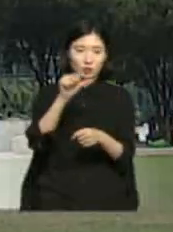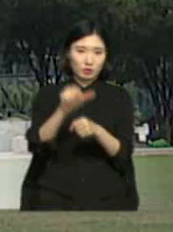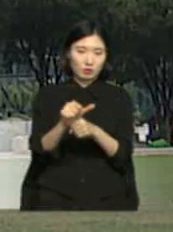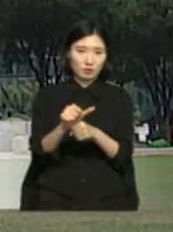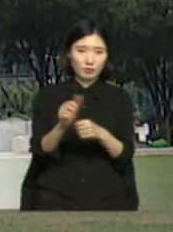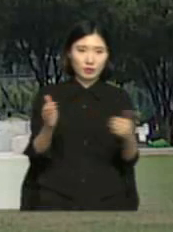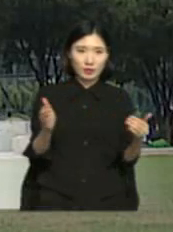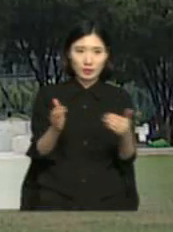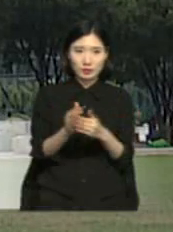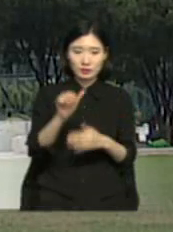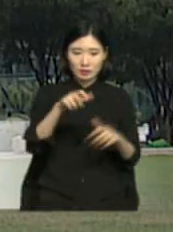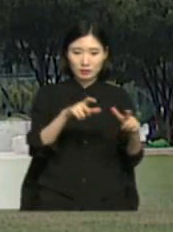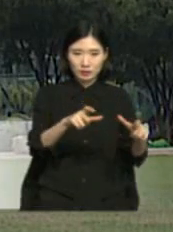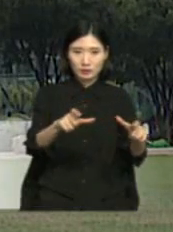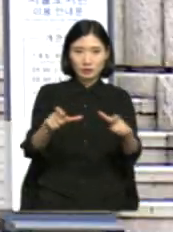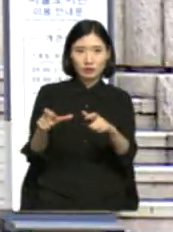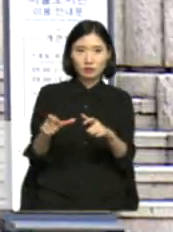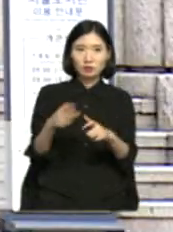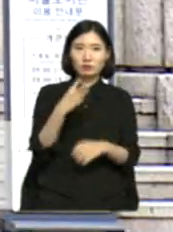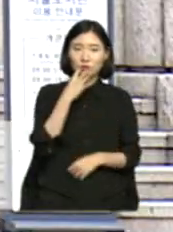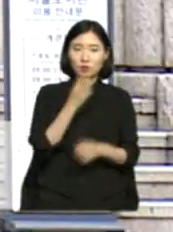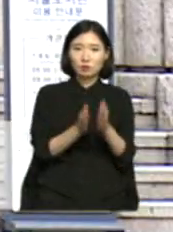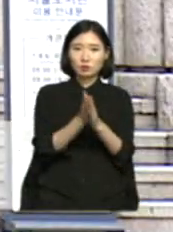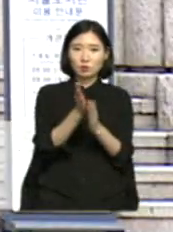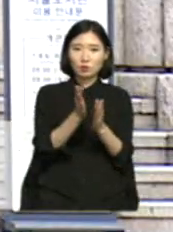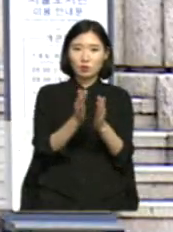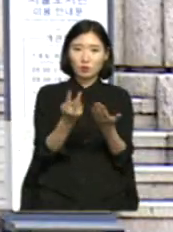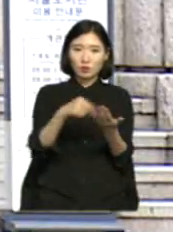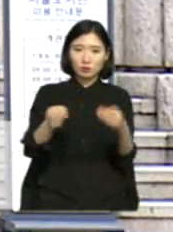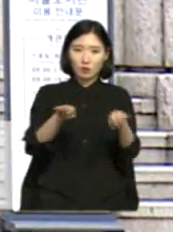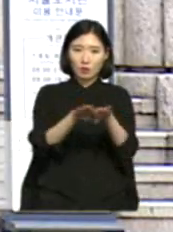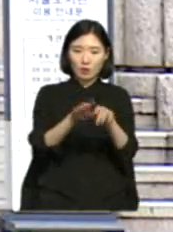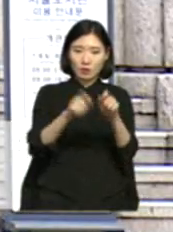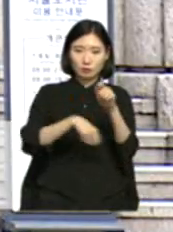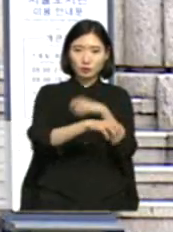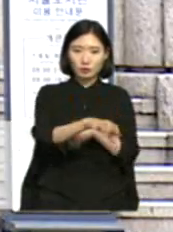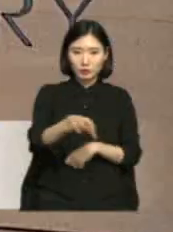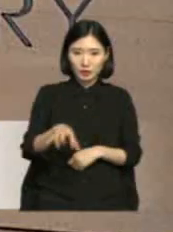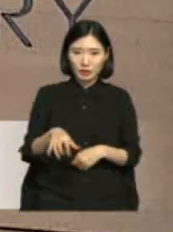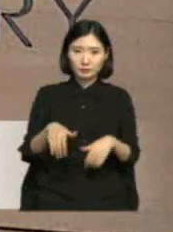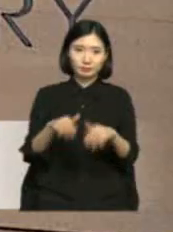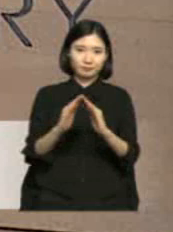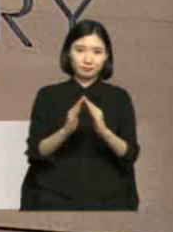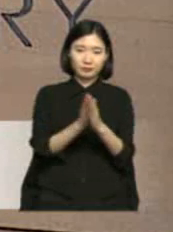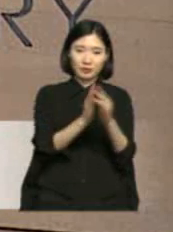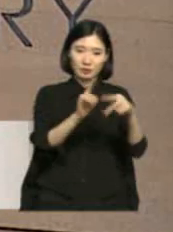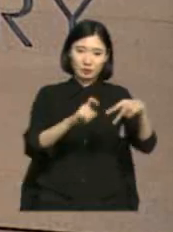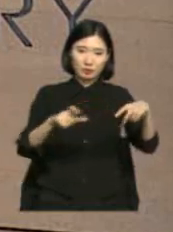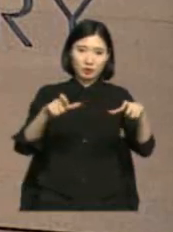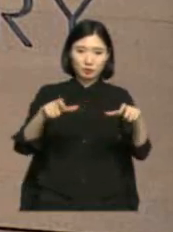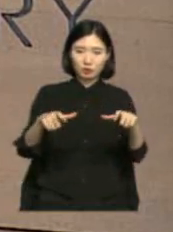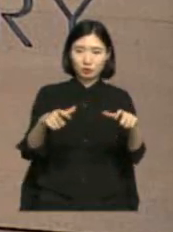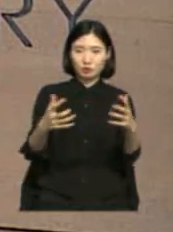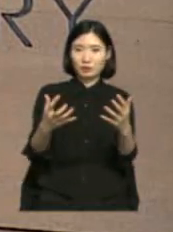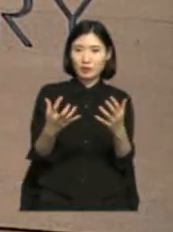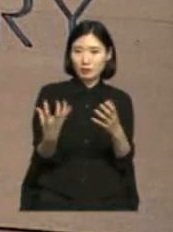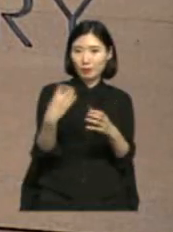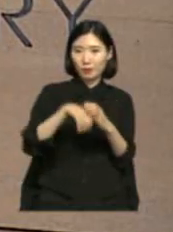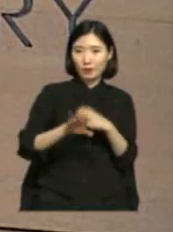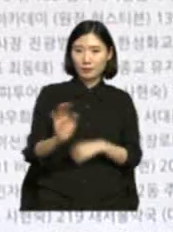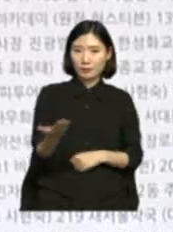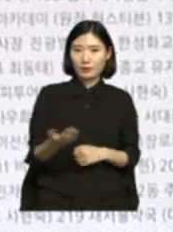2025년까지 5개 지역에 서울도서관 분관을 짓겠다고 발표한 가운데 서대문구가 대상지에 포함된